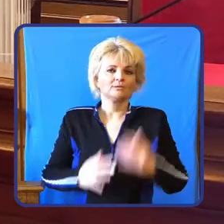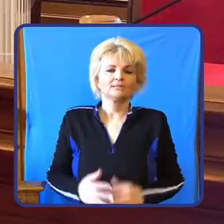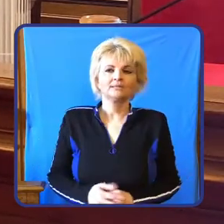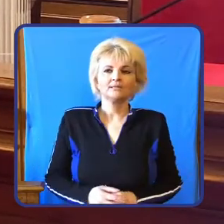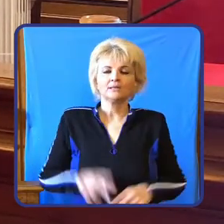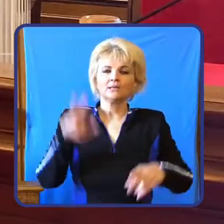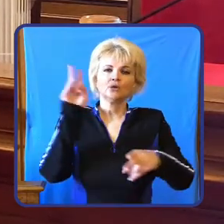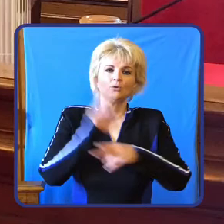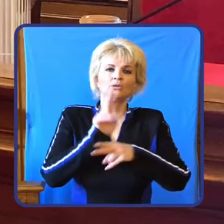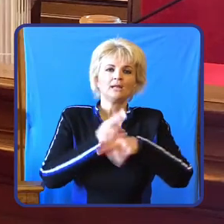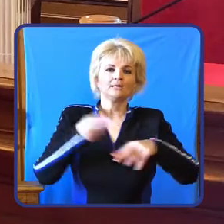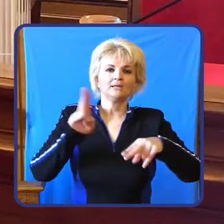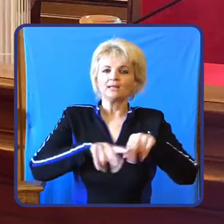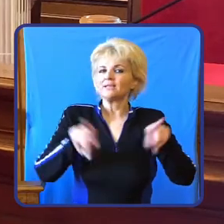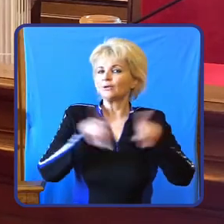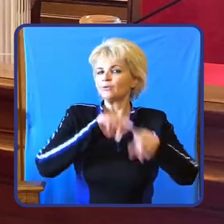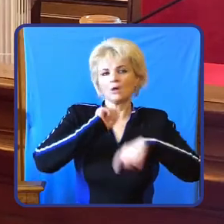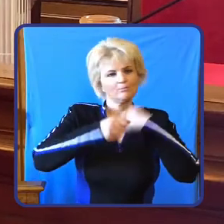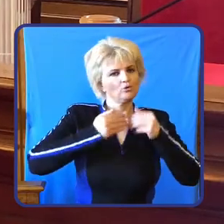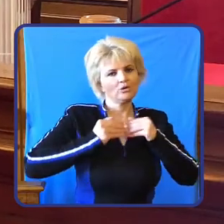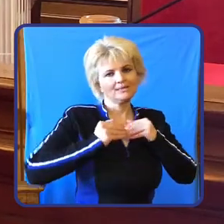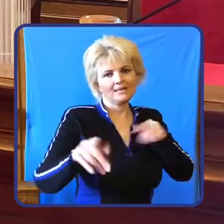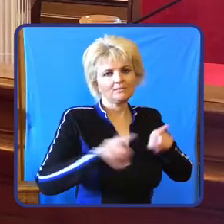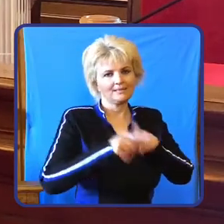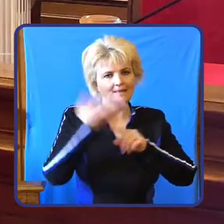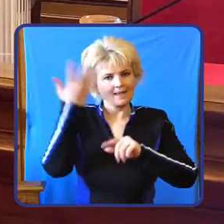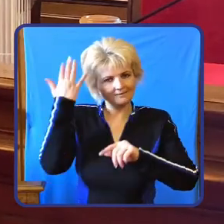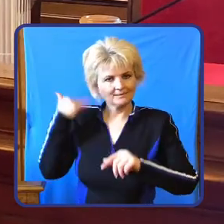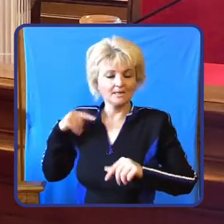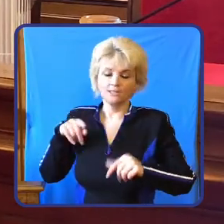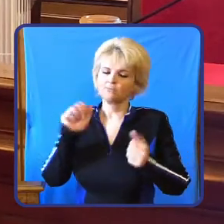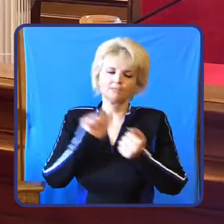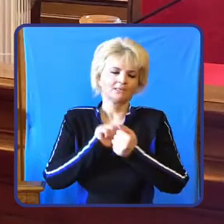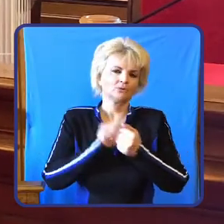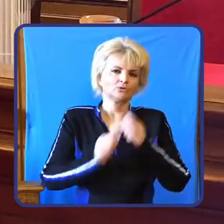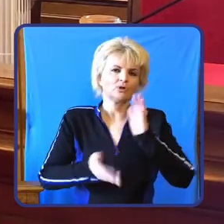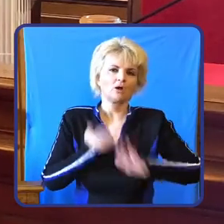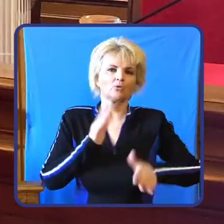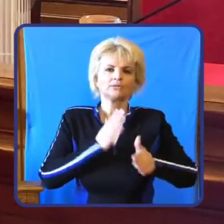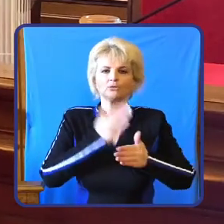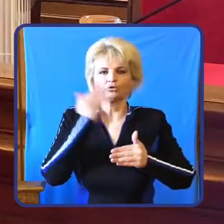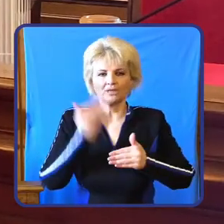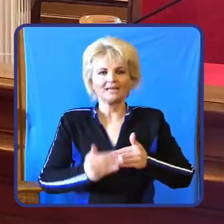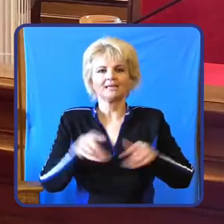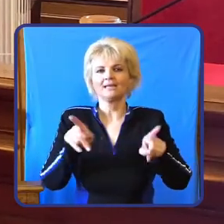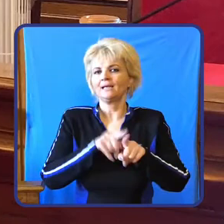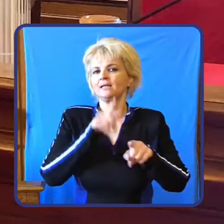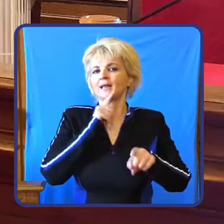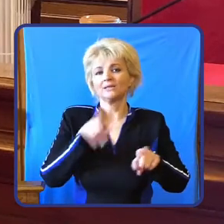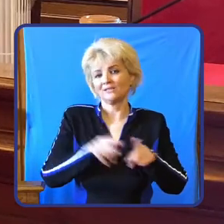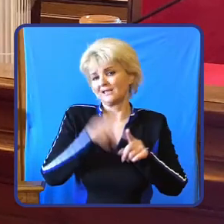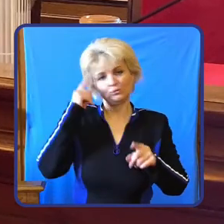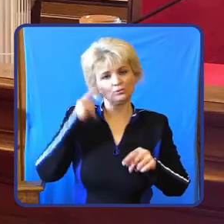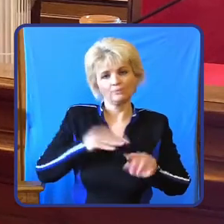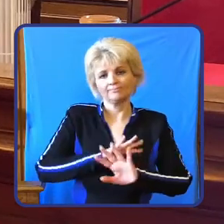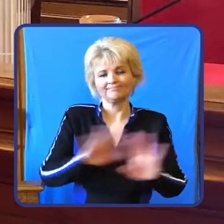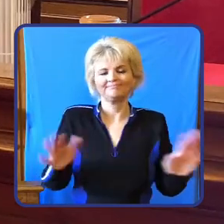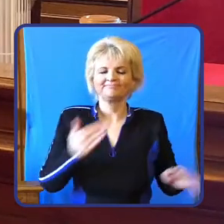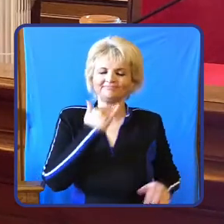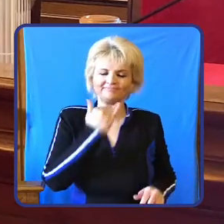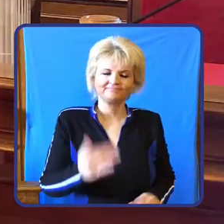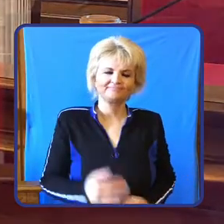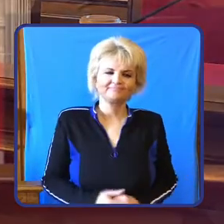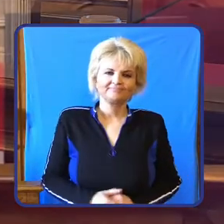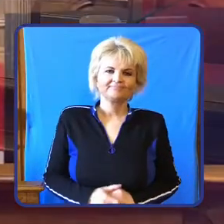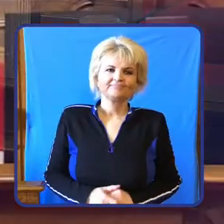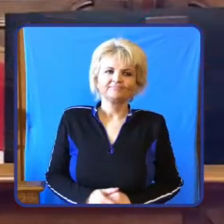az ügyeleti rendszer ugyanúgy működik, mint eddig. Ez biztos, hogy augusztusig így lesz. Én ezt tudom idáig. Úgyhogy köszönöm a